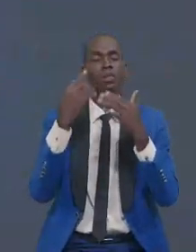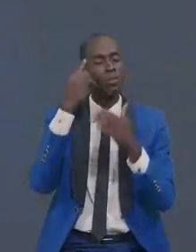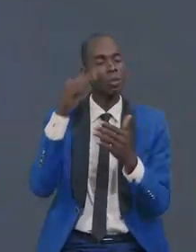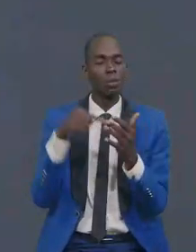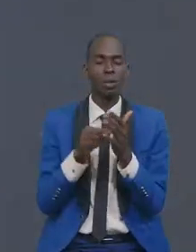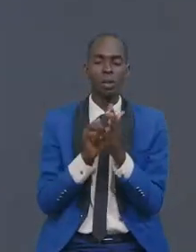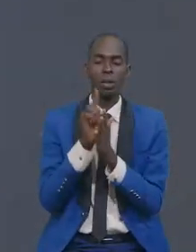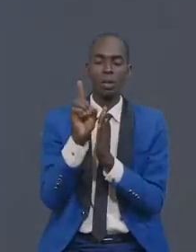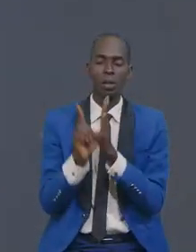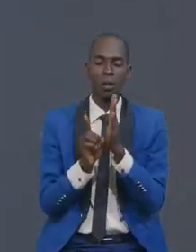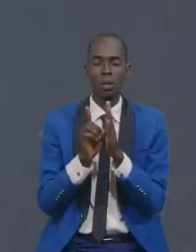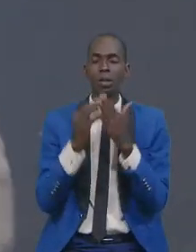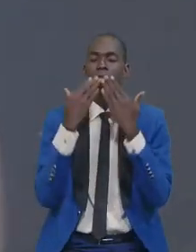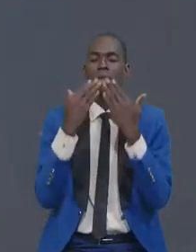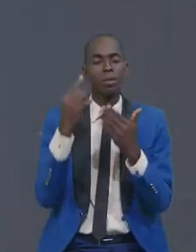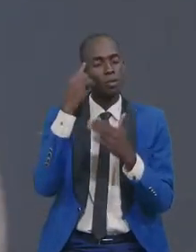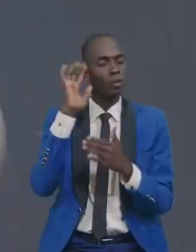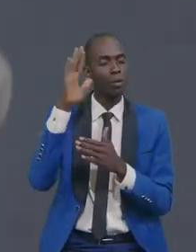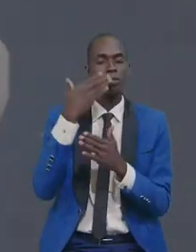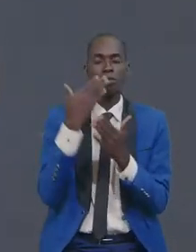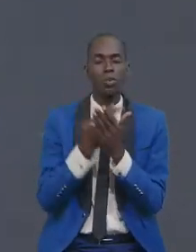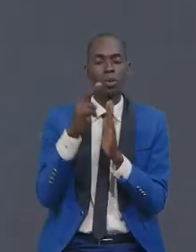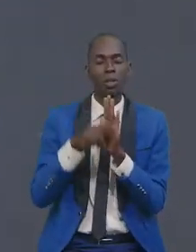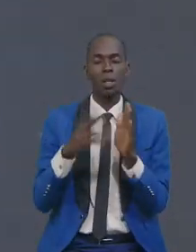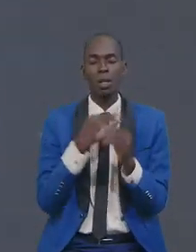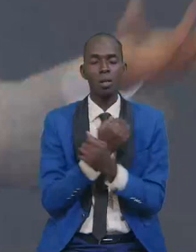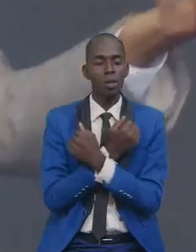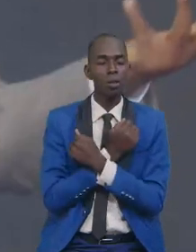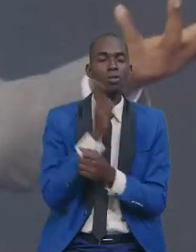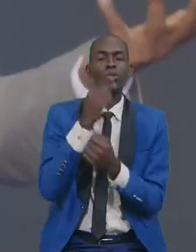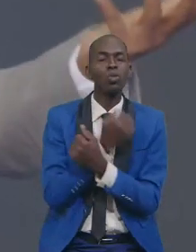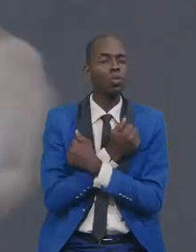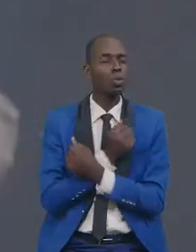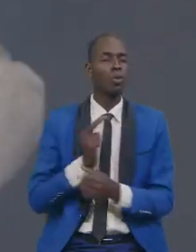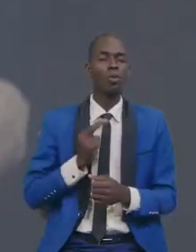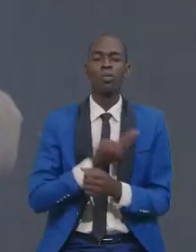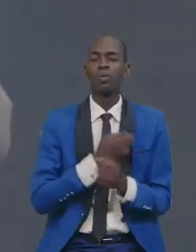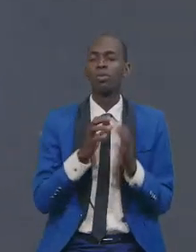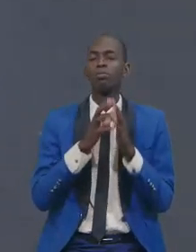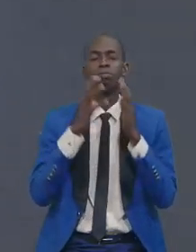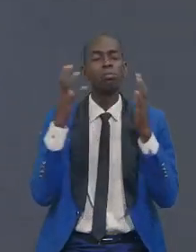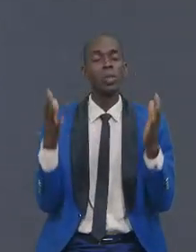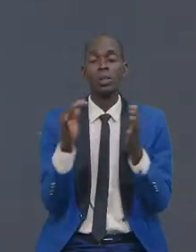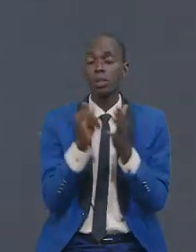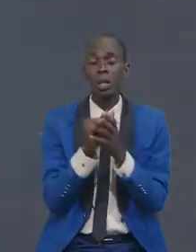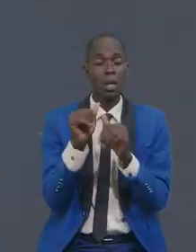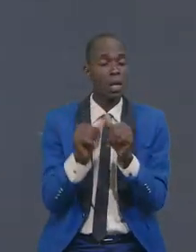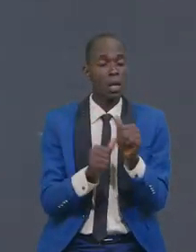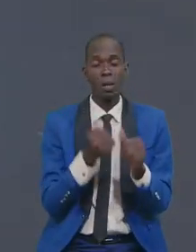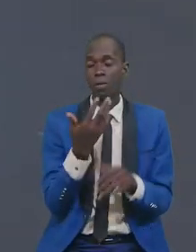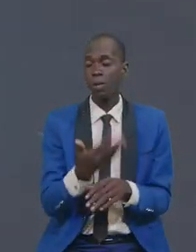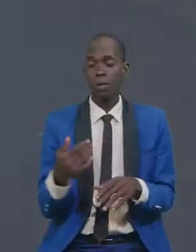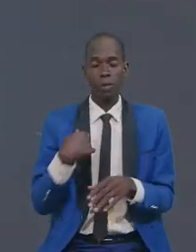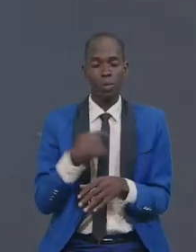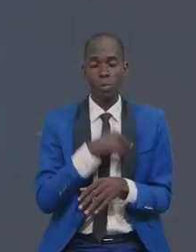remercions pour cette heure. Nous te remercions pour ta bonté, pour ton amour. Tu nous as tellement aimés que tout